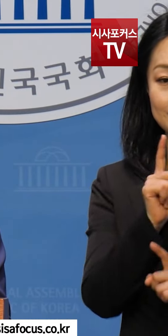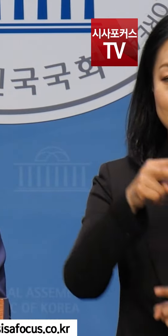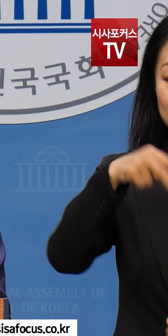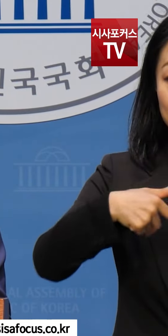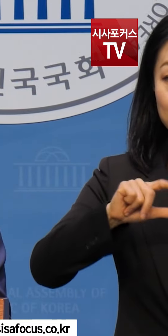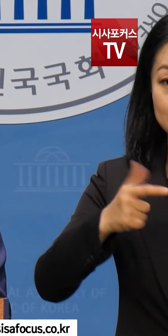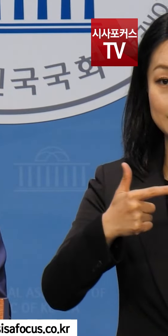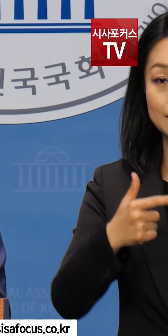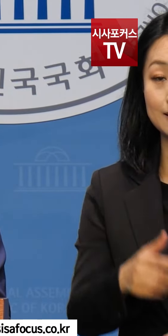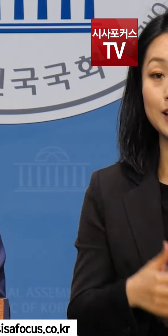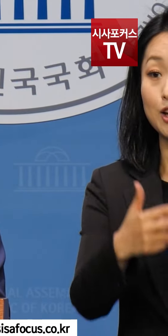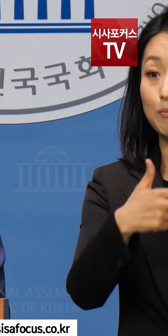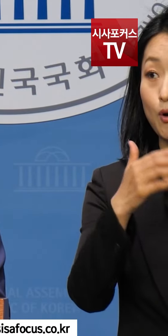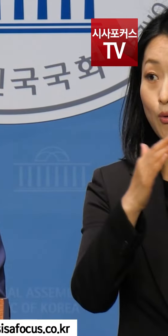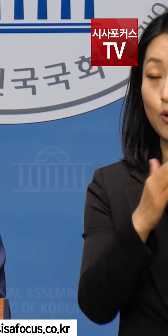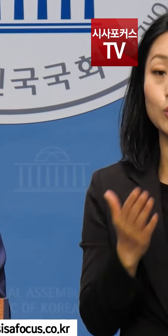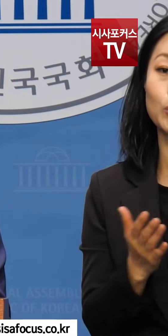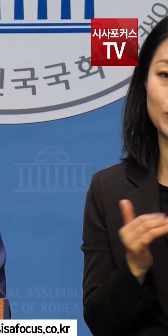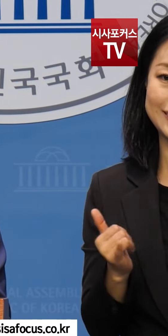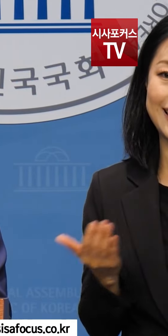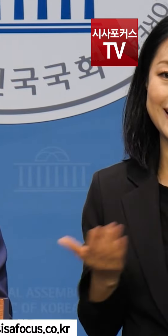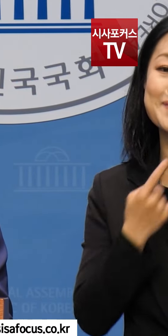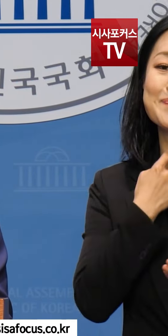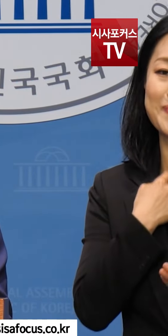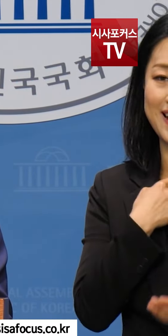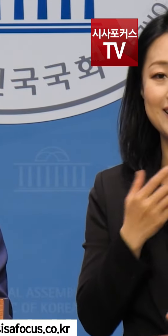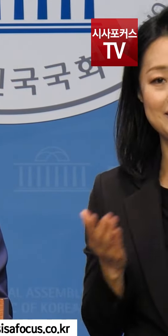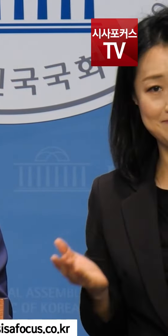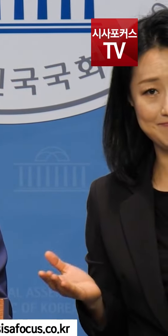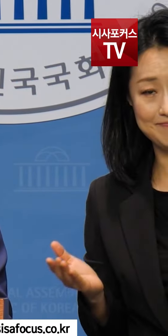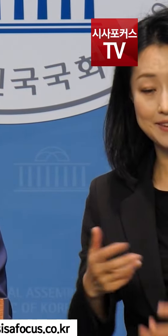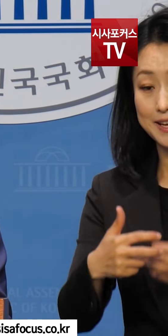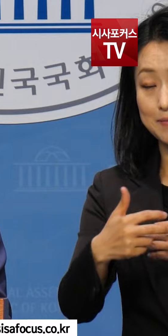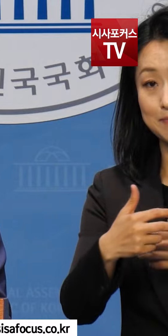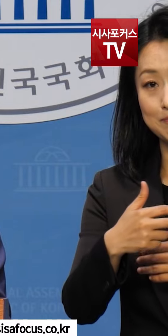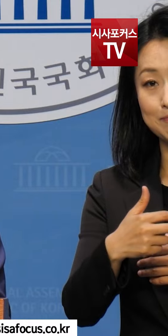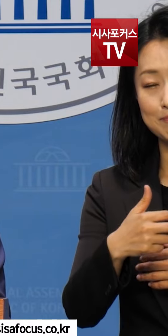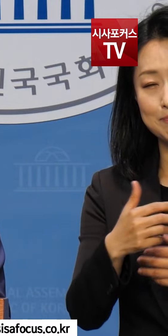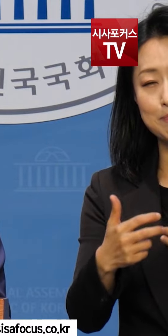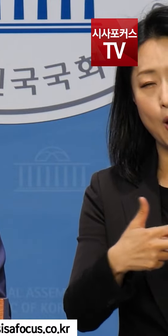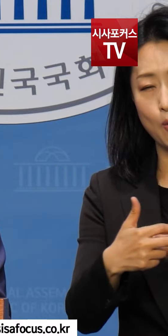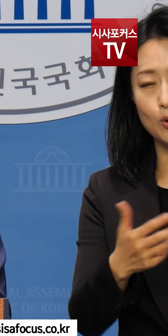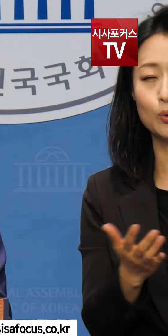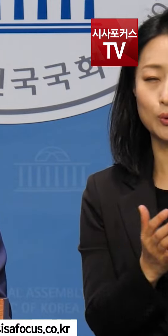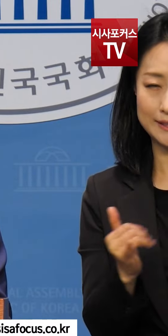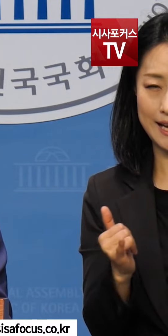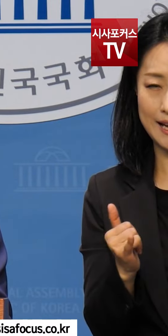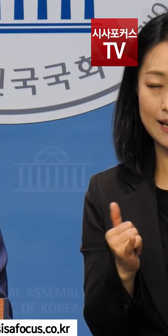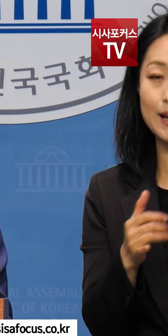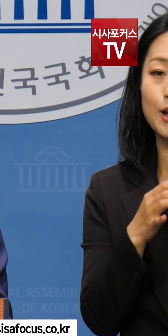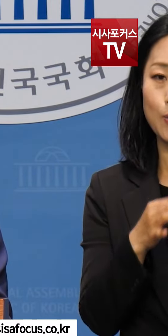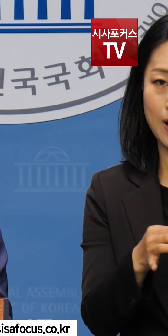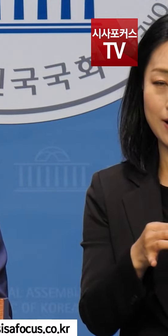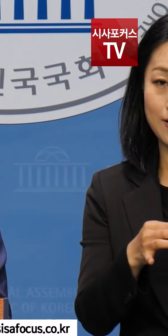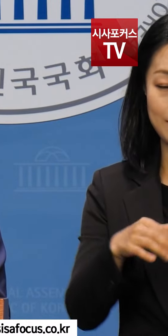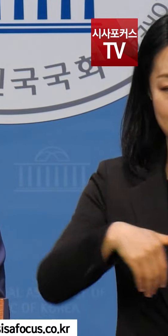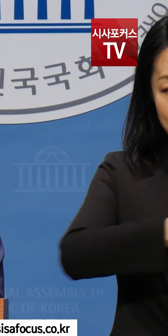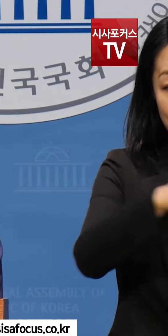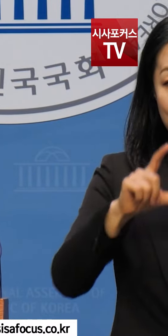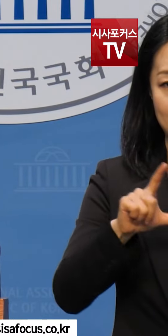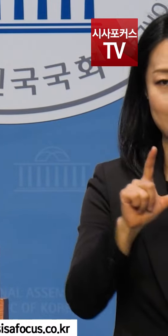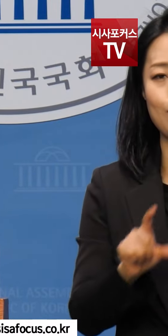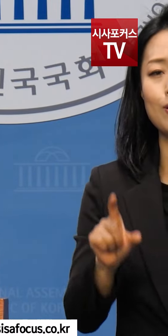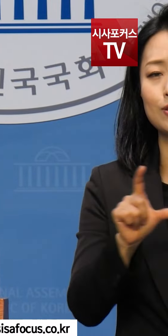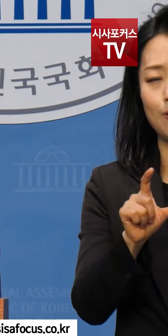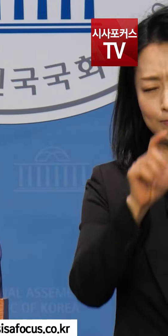오랫동안 병원 노동자로 일했기 때문에 이번에 이 법을 통해서 병원 노동자들 보건의료 환경이 더